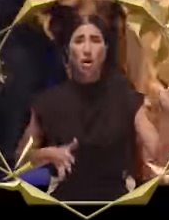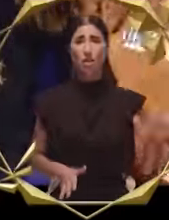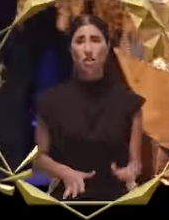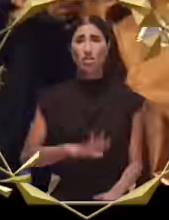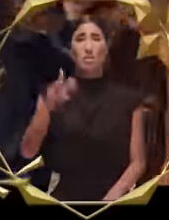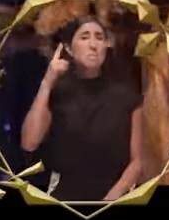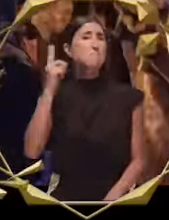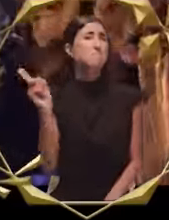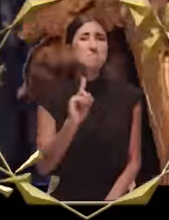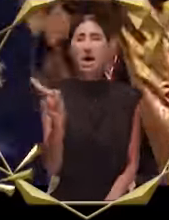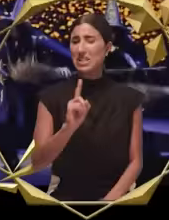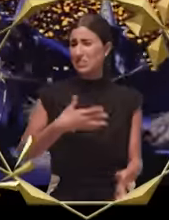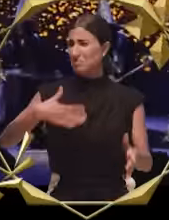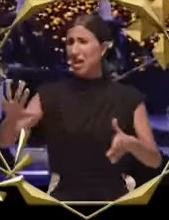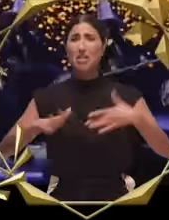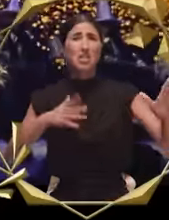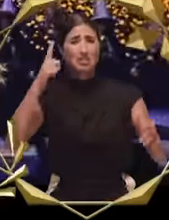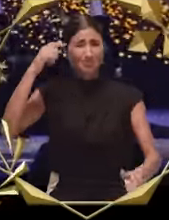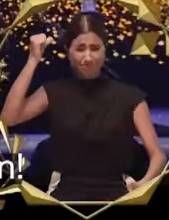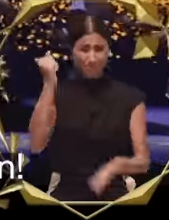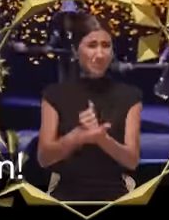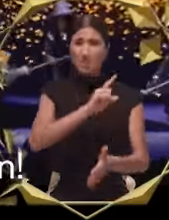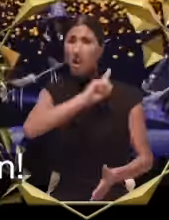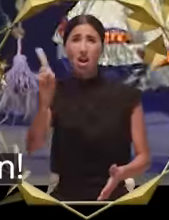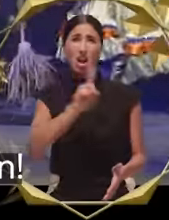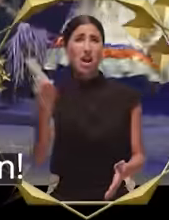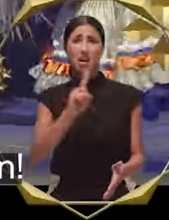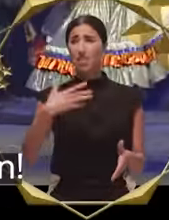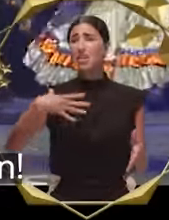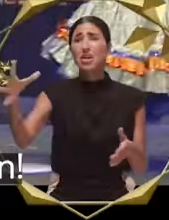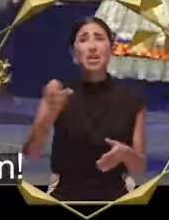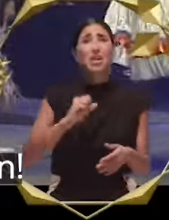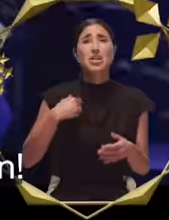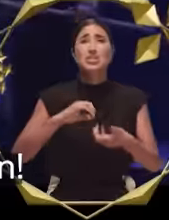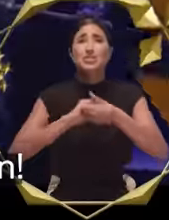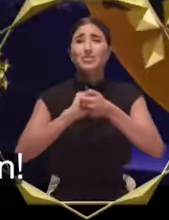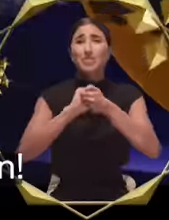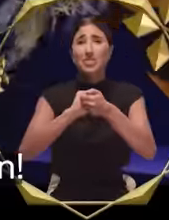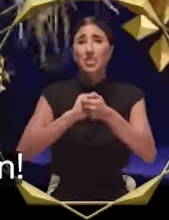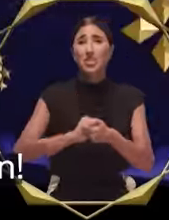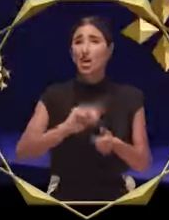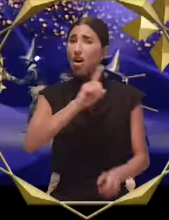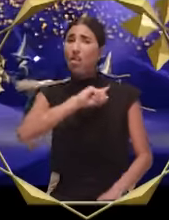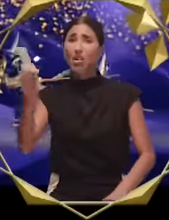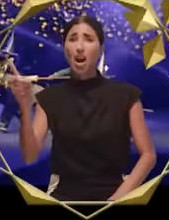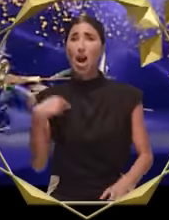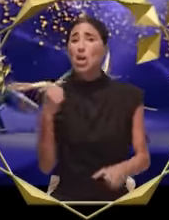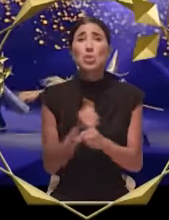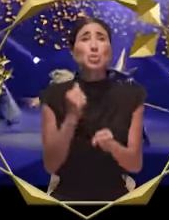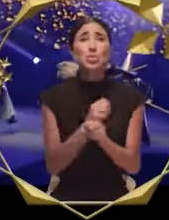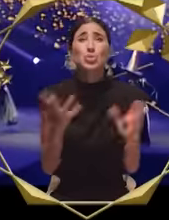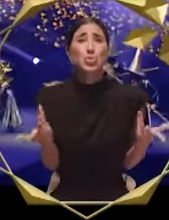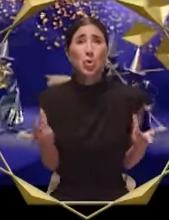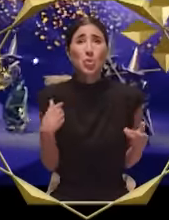اتركي زينة ابتعدي لا تفلتي زينون يا دي ماذا